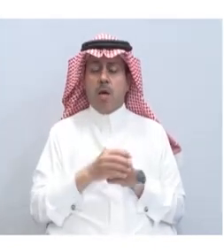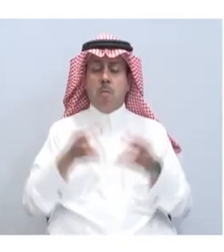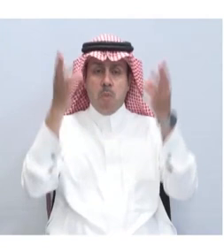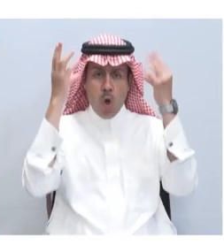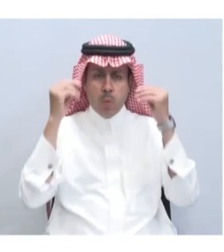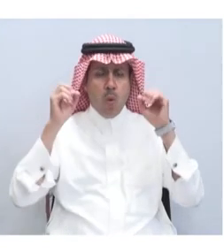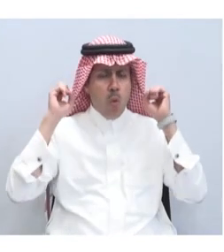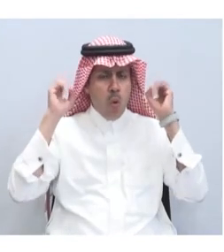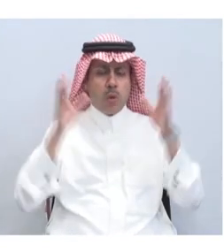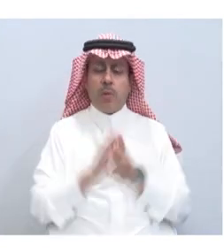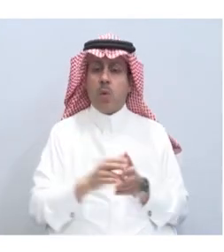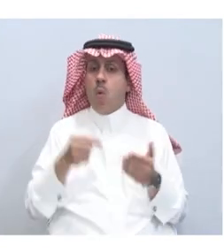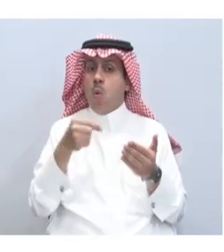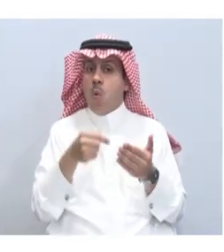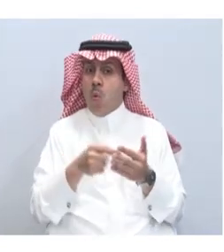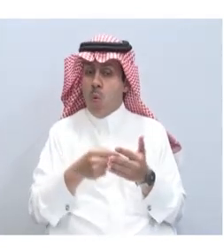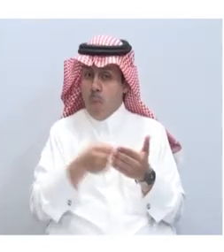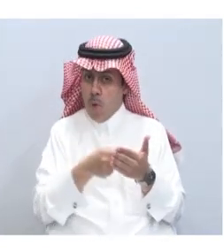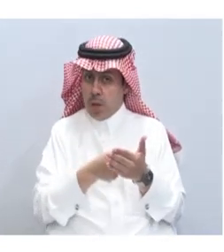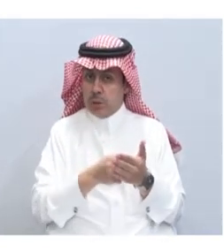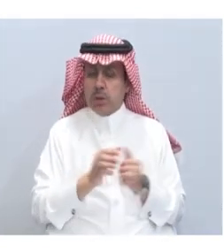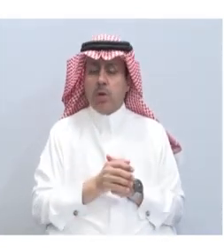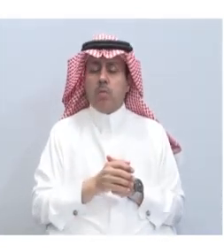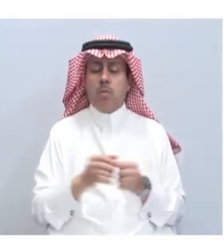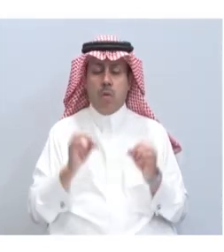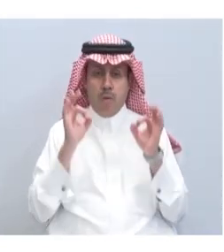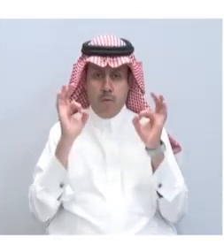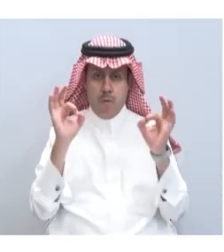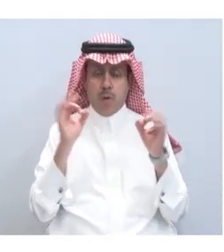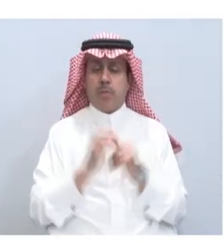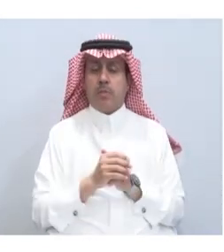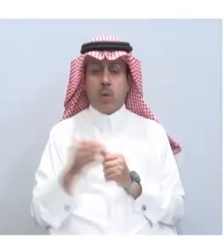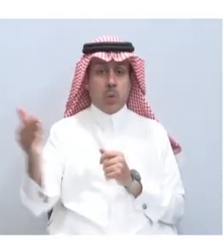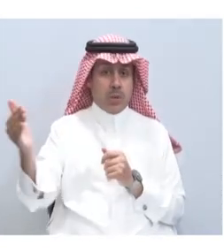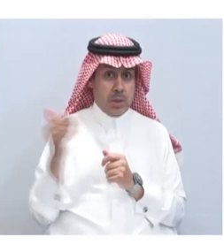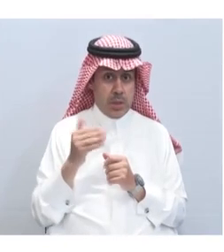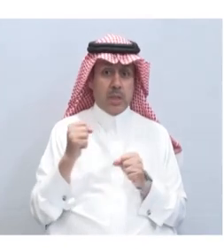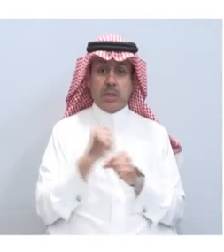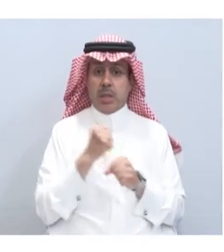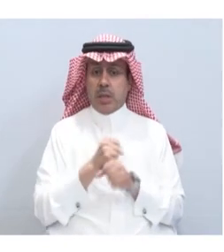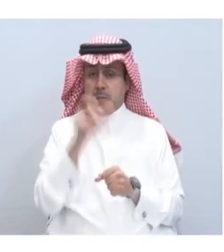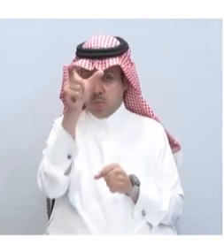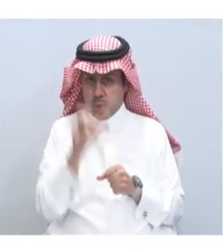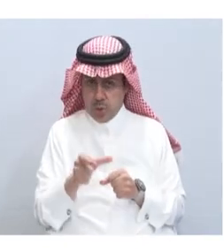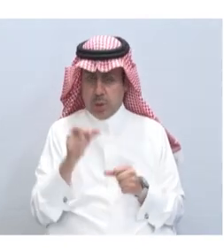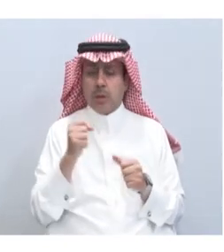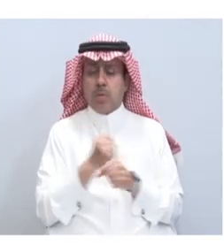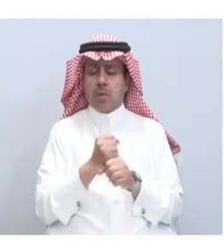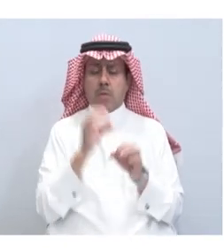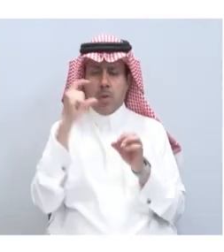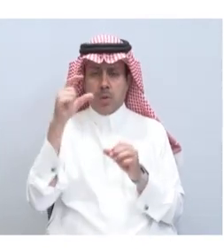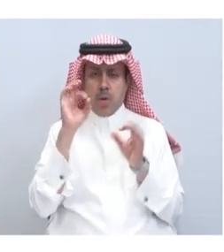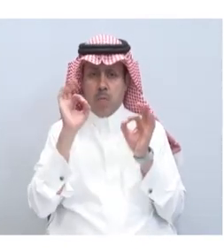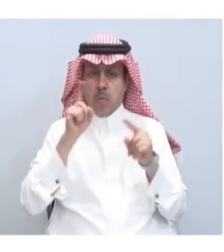كبيره ومعالجتها بكفاءه عاليه وايضا استرجاعها لاستخدامها من قبل المستفيدين بدقه